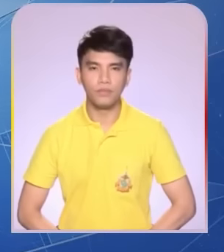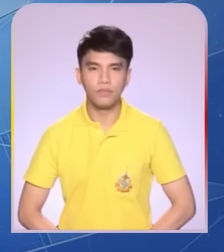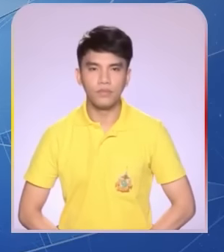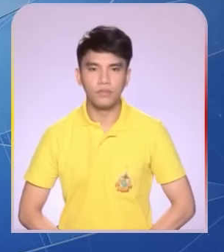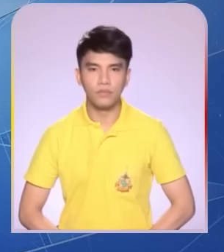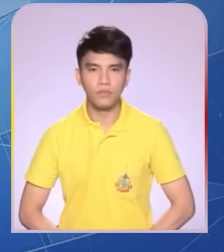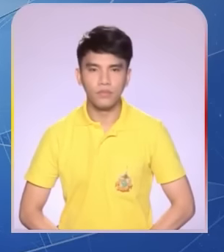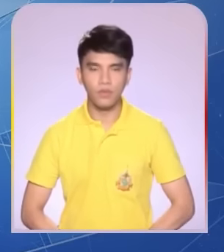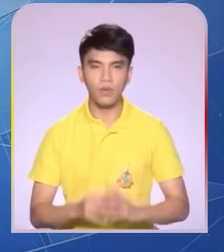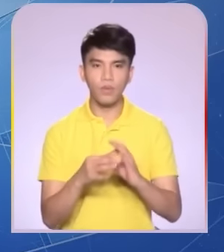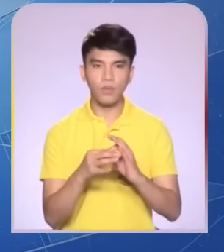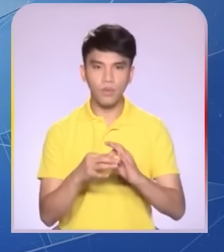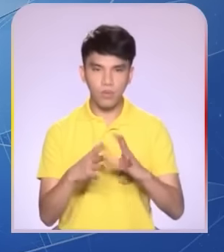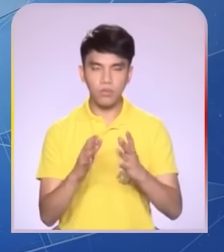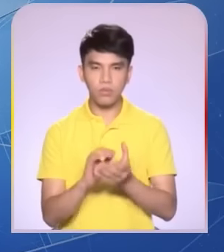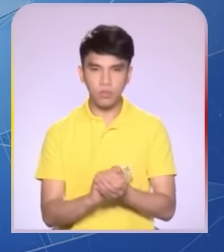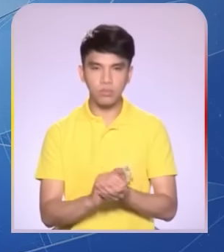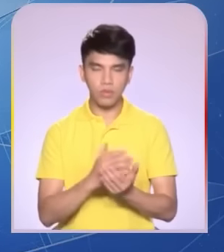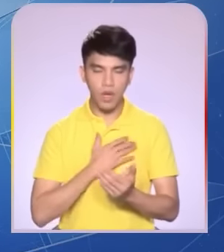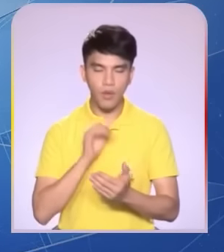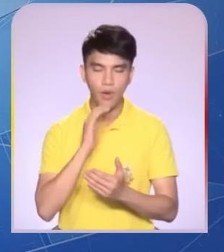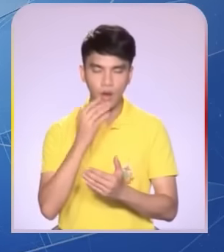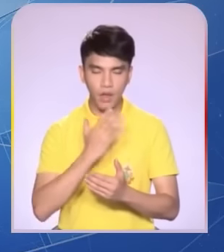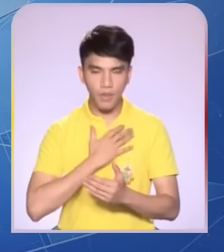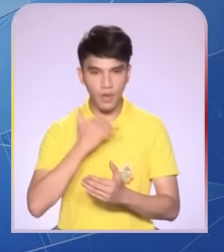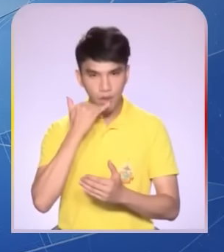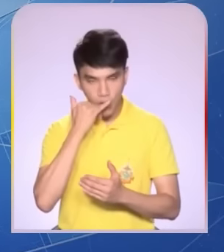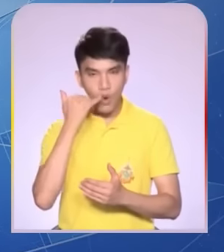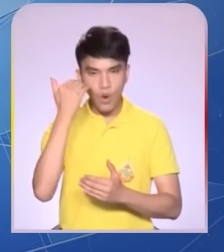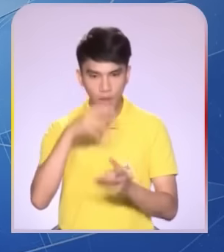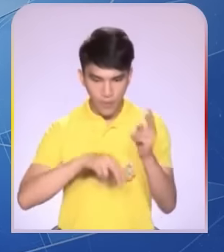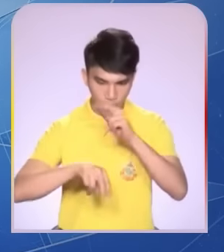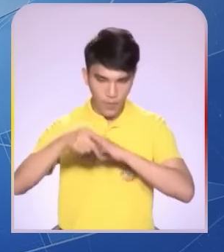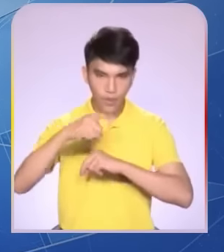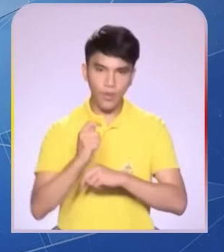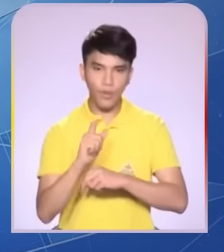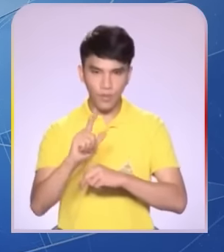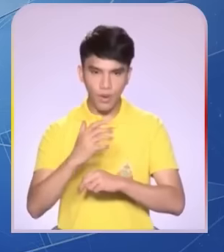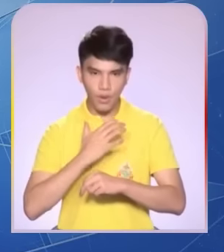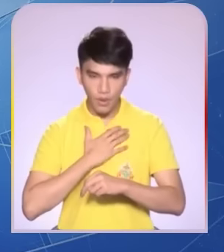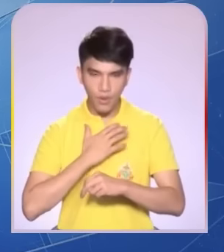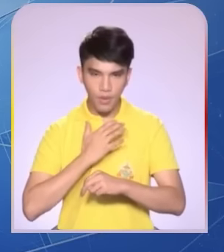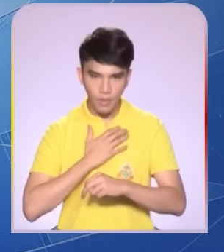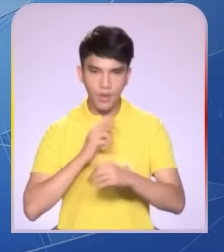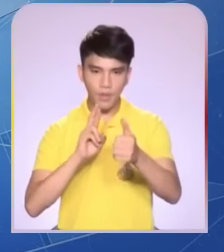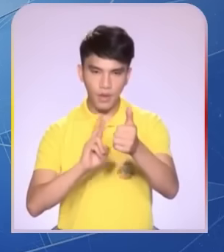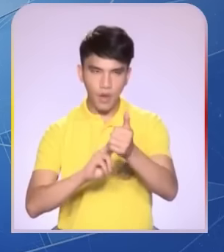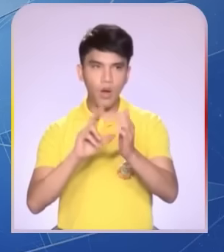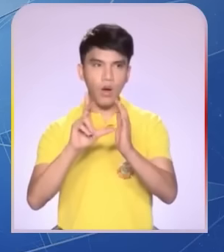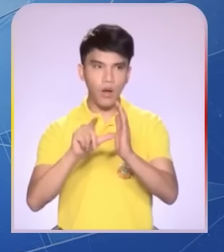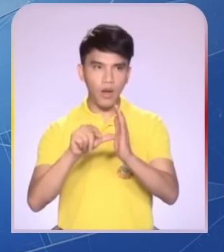ไอ้พอไม่ต้องห่วงคืออย่างที่ผมที่บอกวันนี้พี่โทรหาประชีพให้มาดูแลพออย่างไรที่เป็นคนเอาประชีพขึ้นรองเลขา